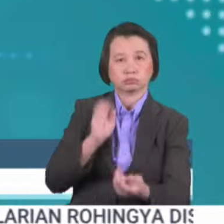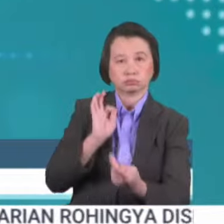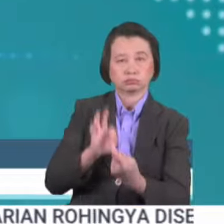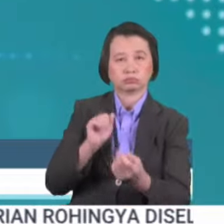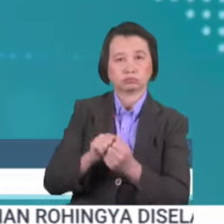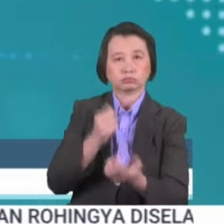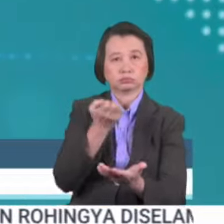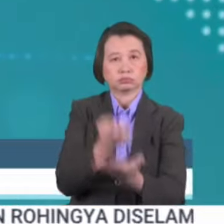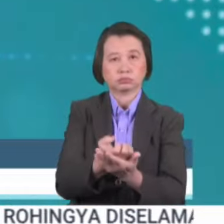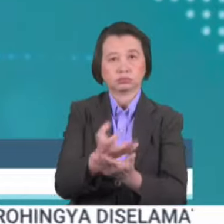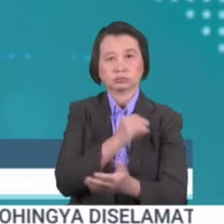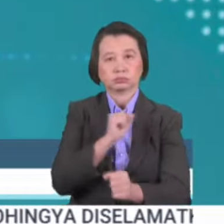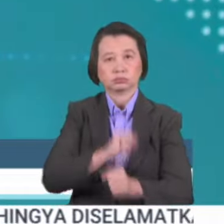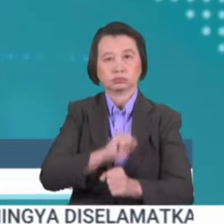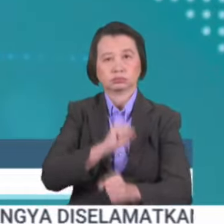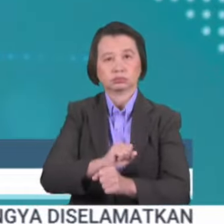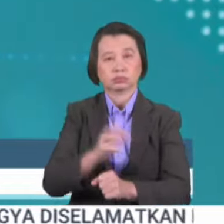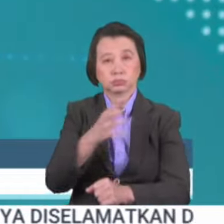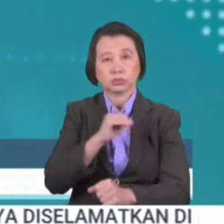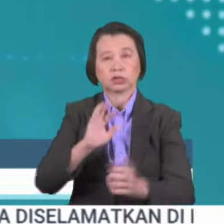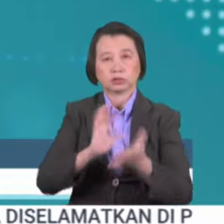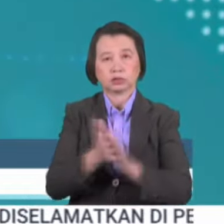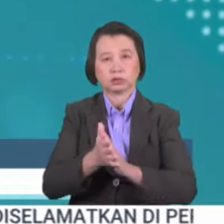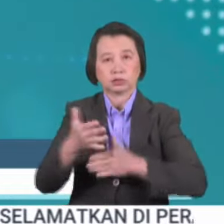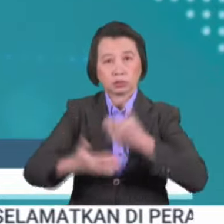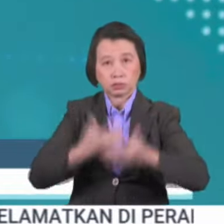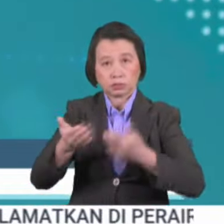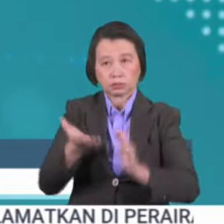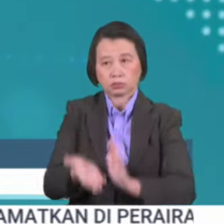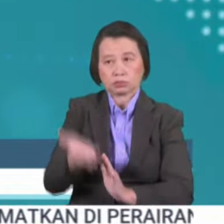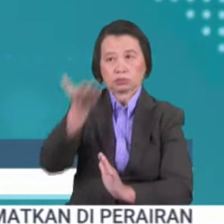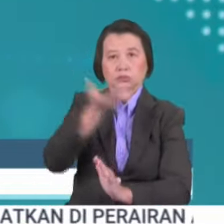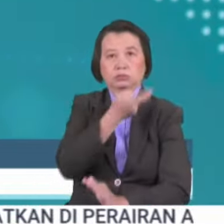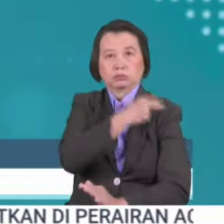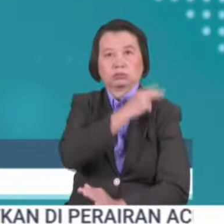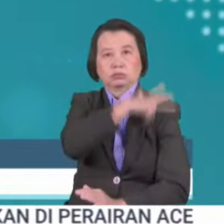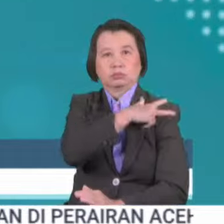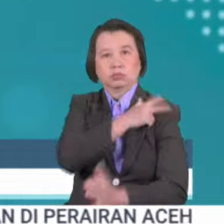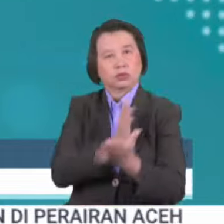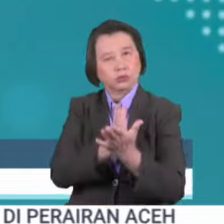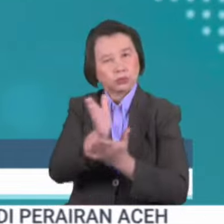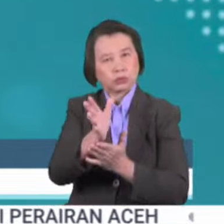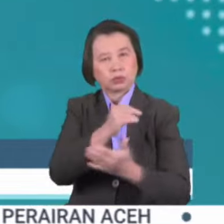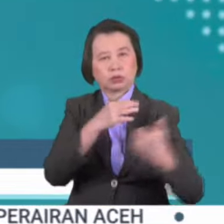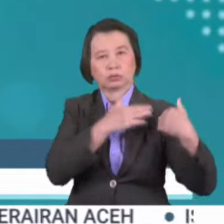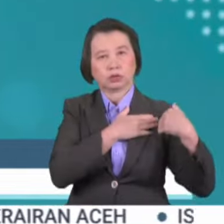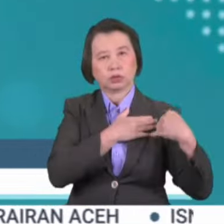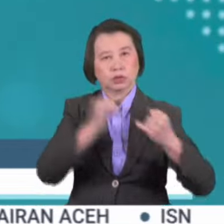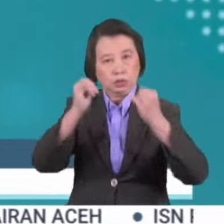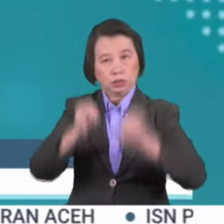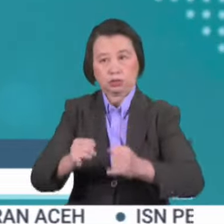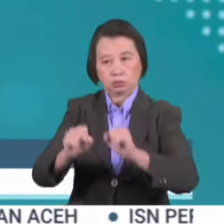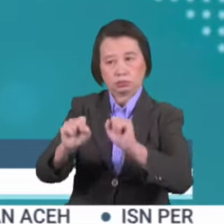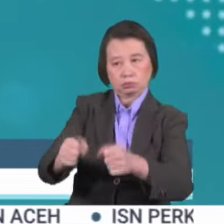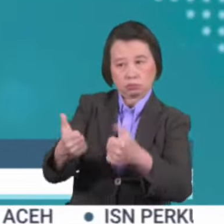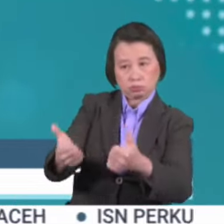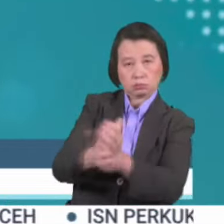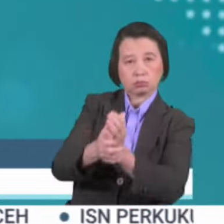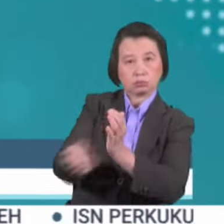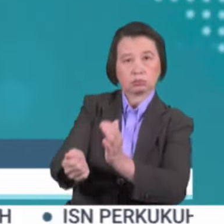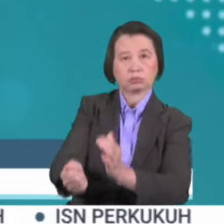signifikan terhadap ekonomi dan kerjaya sekaligus menjadikan proses kenaikan pangkat lebih telus dan digalas individu berkemampuan.